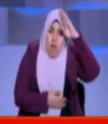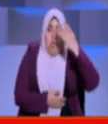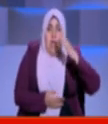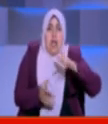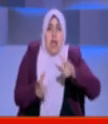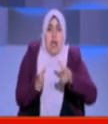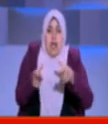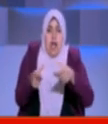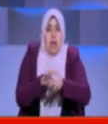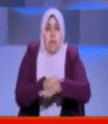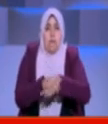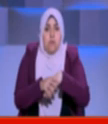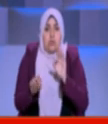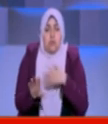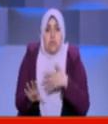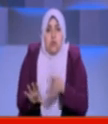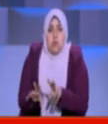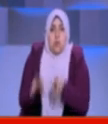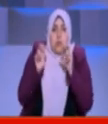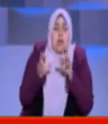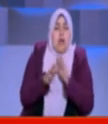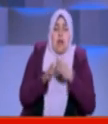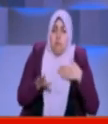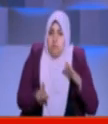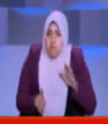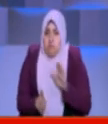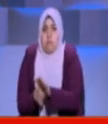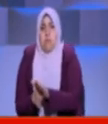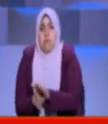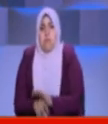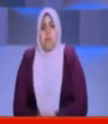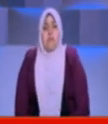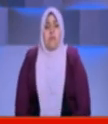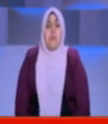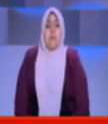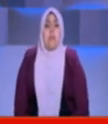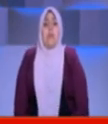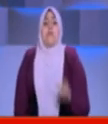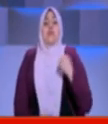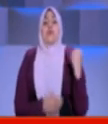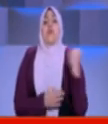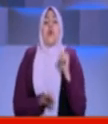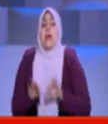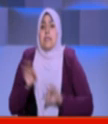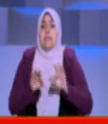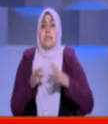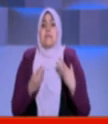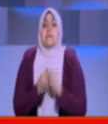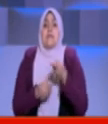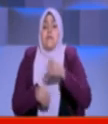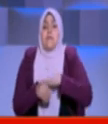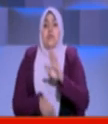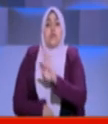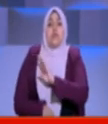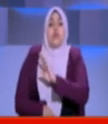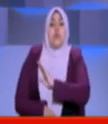صراعات دولية وهذه المسميات. فهذه المسألة لا تخدم القوى السياسية التي تمتلك فصائل مسلحة